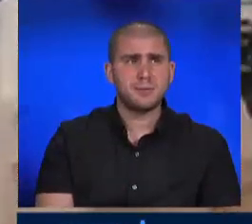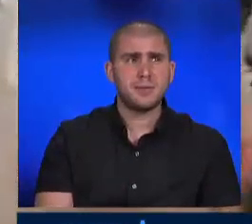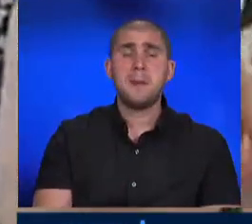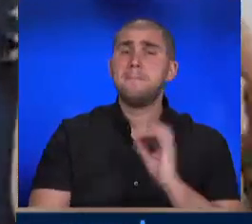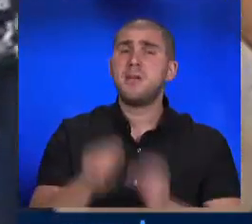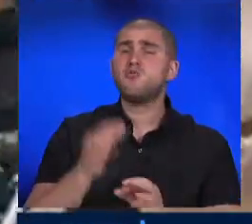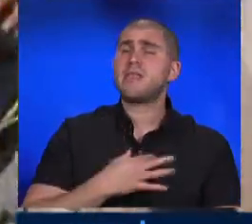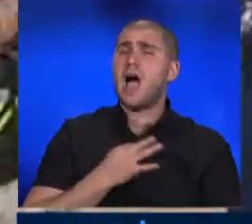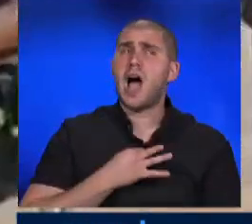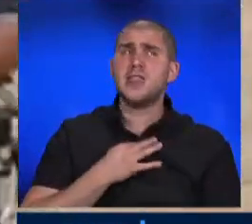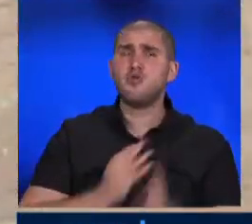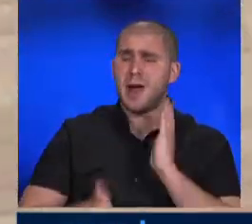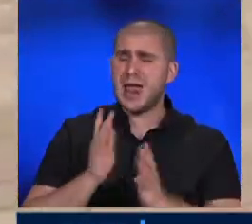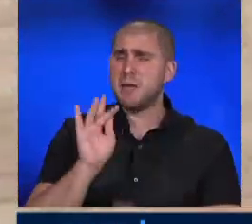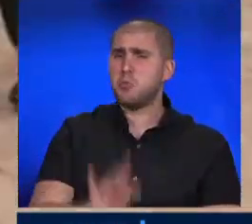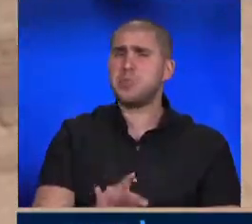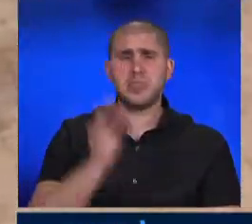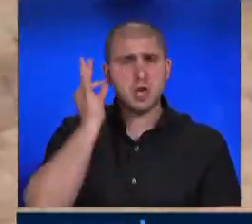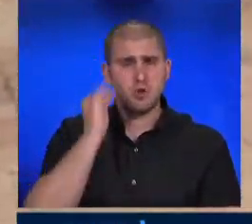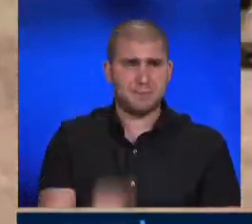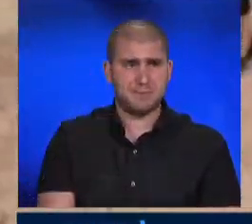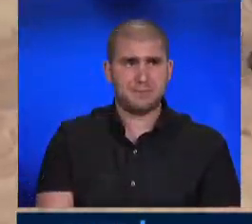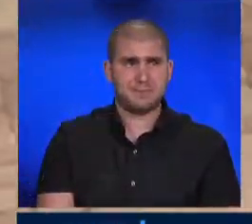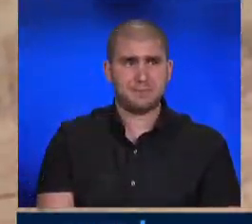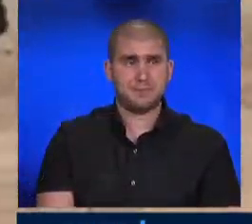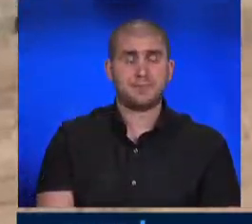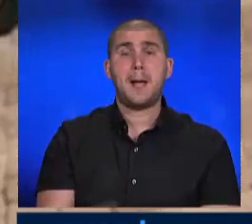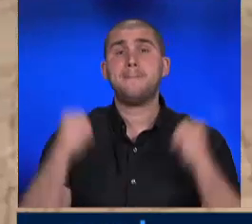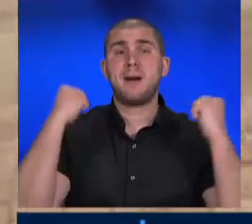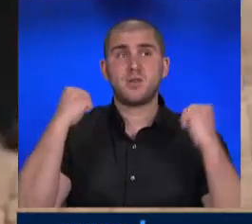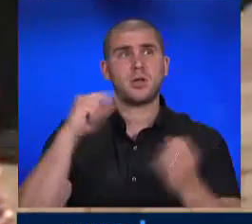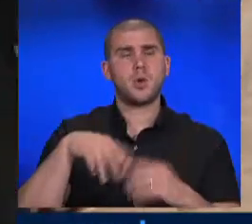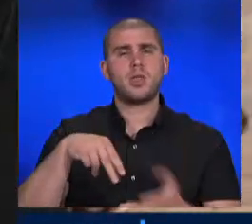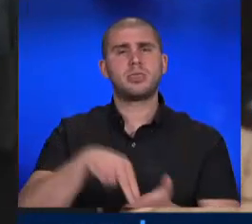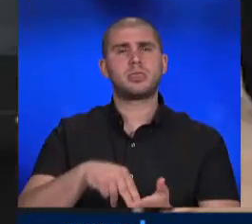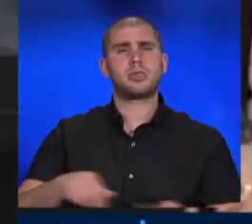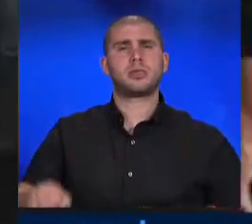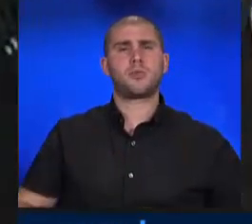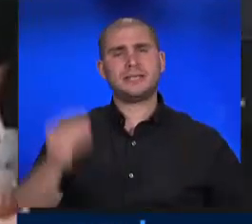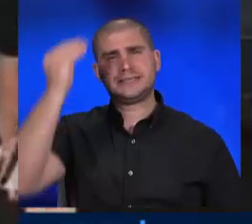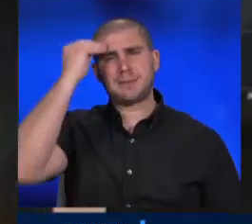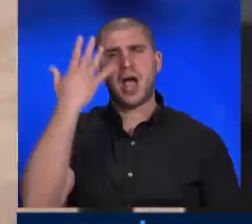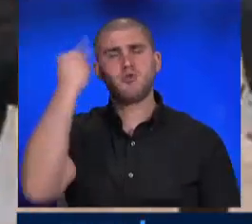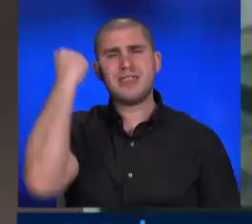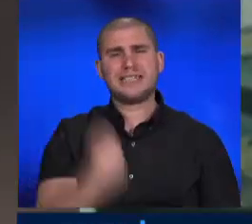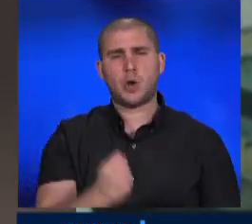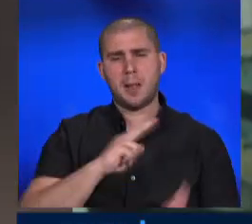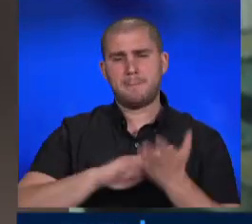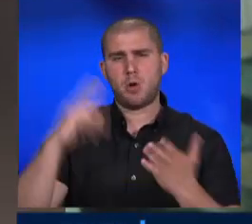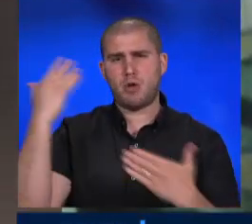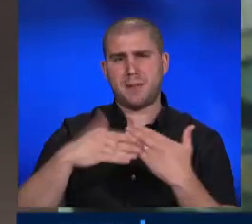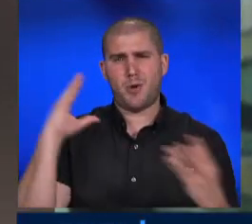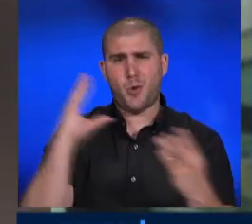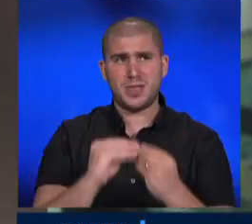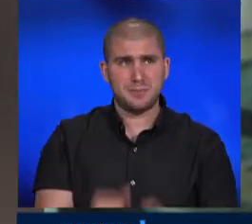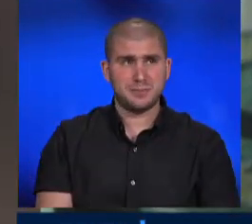אנשים לאלימות כלפי נשים! המפגינות עמדו דקה דומיה לזכרן של חמש הנרצחות בחודשיים האחרונים, ביניהן